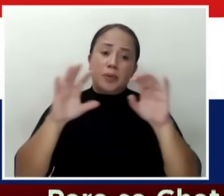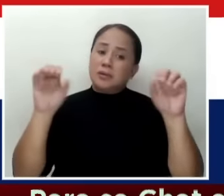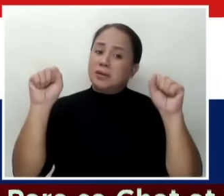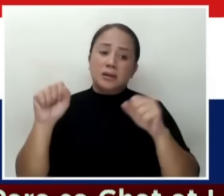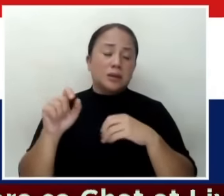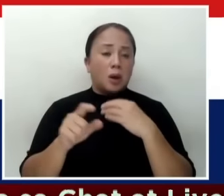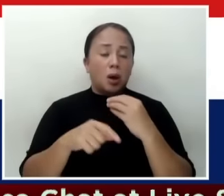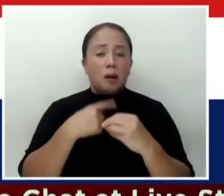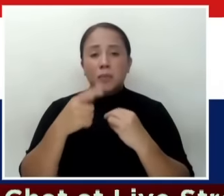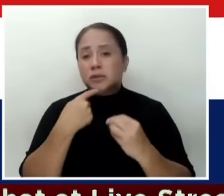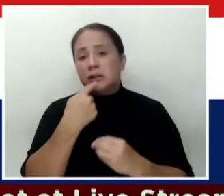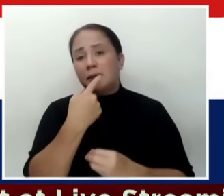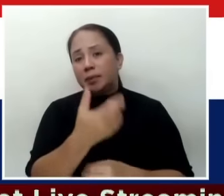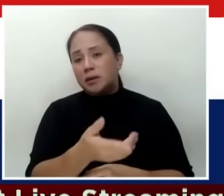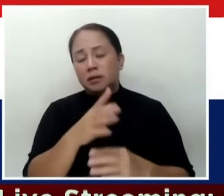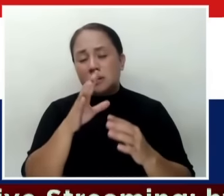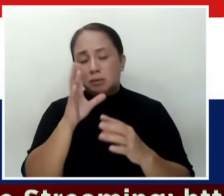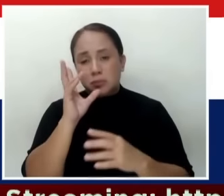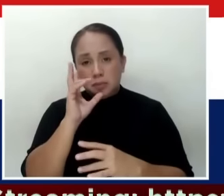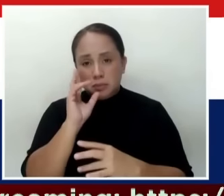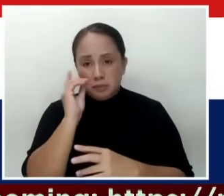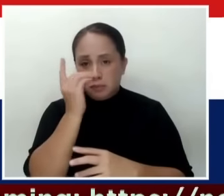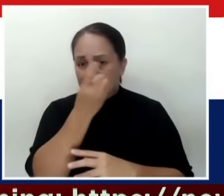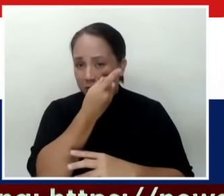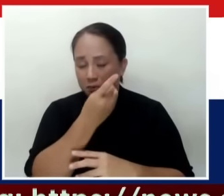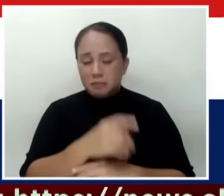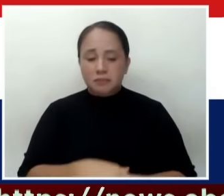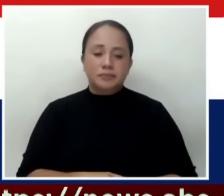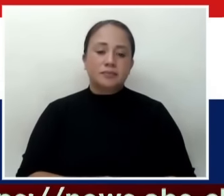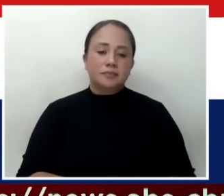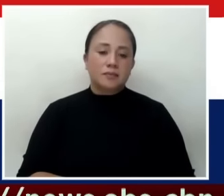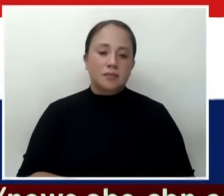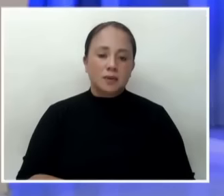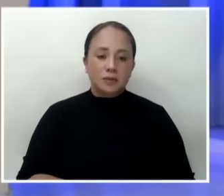ni Duterte. Ara Perez, ABS-CBN News.